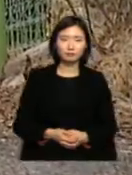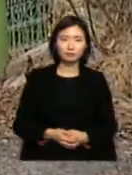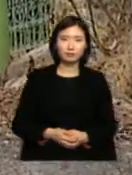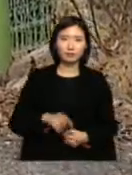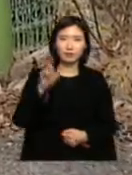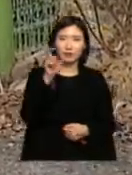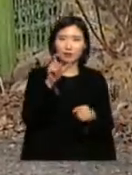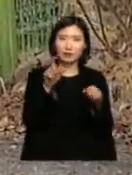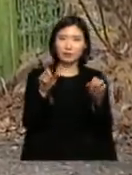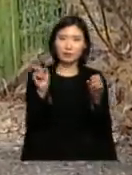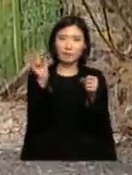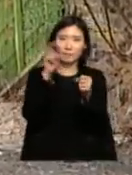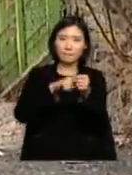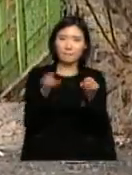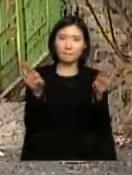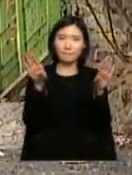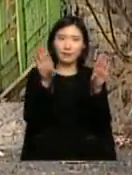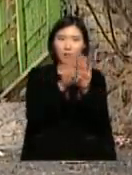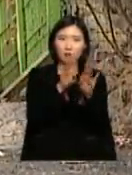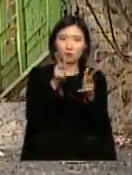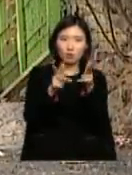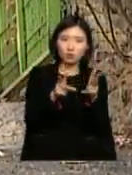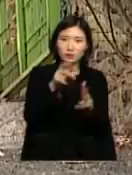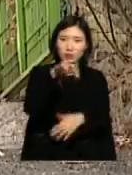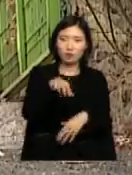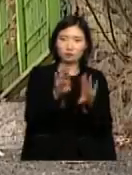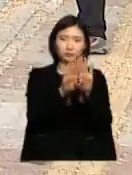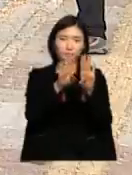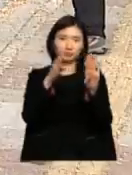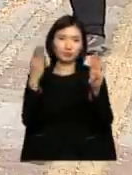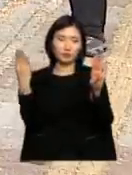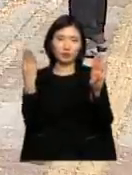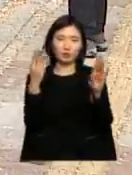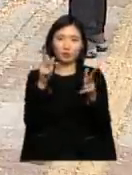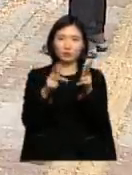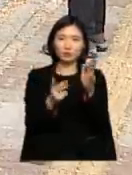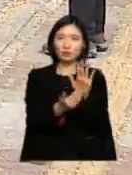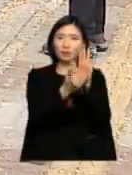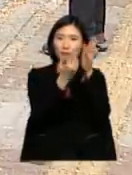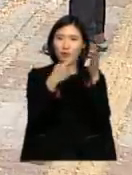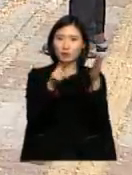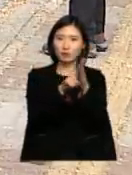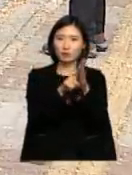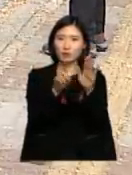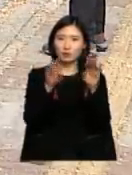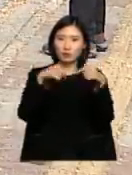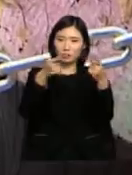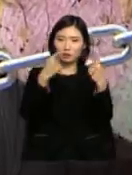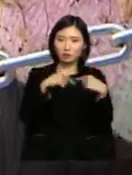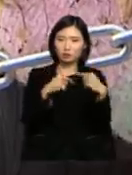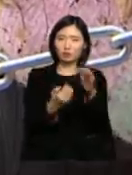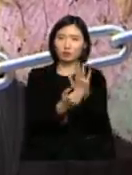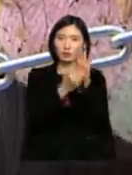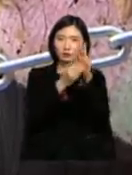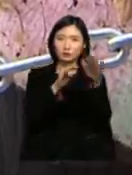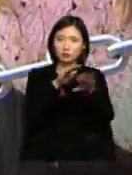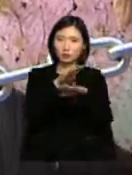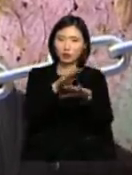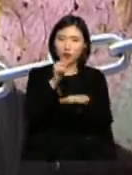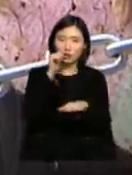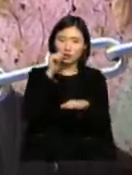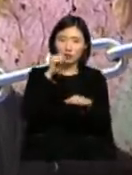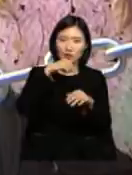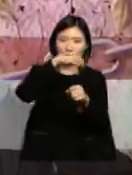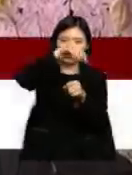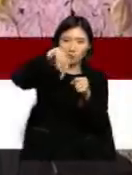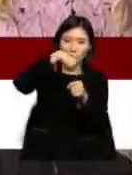굳게 닫혀있던 공사장 입구가 활짝 열렸습니다. 공사를 저지하기 위해 입구를 가로막고 있던 차량은 쇠사슬로 묶인 채